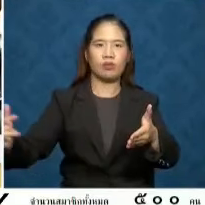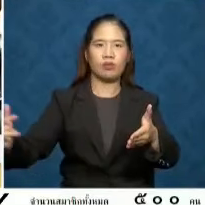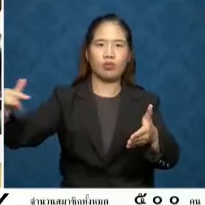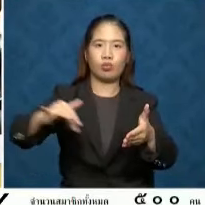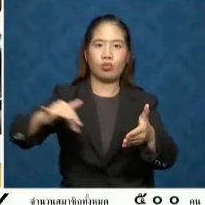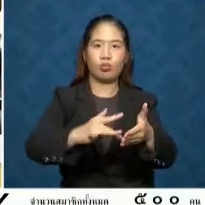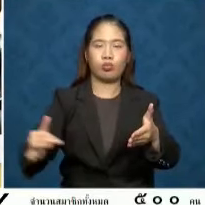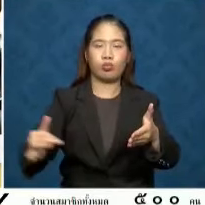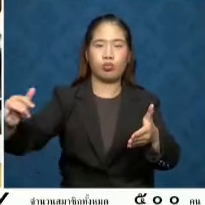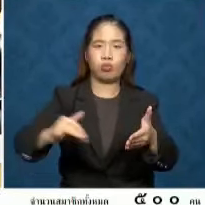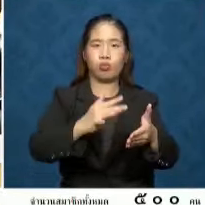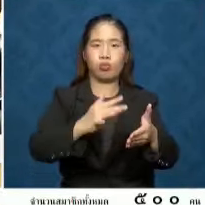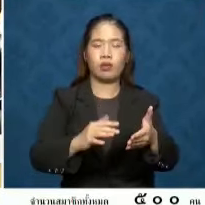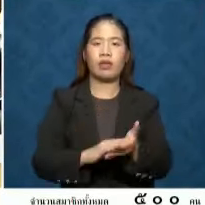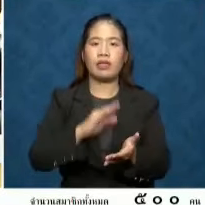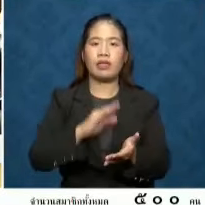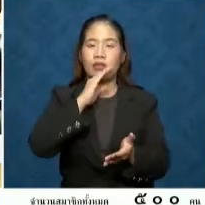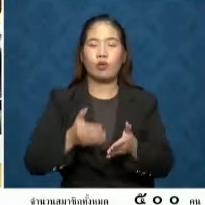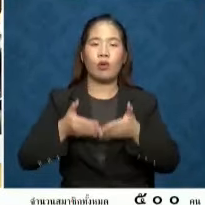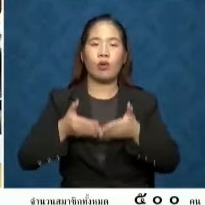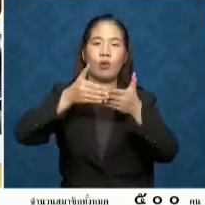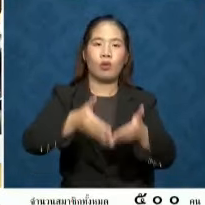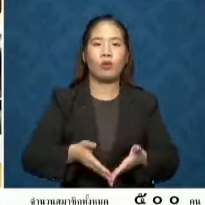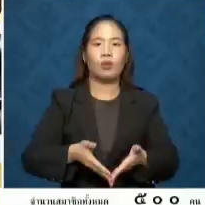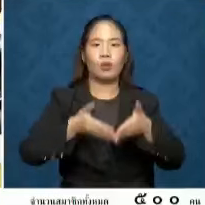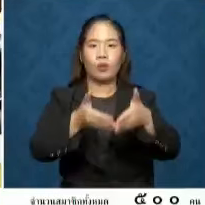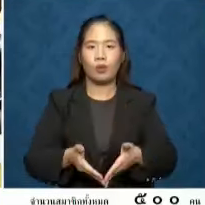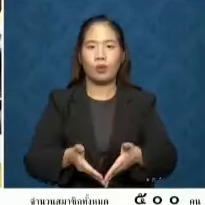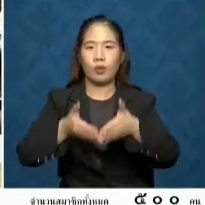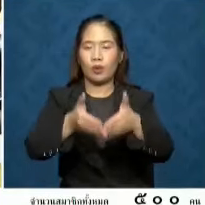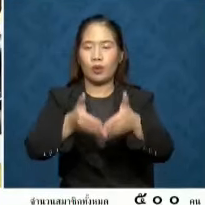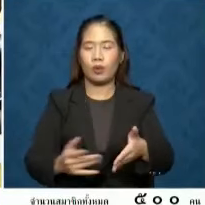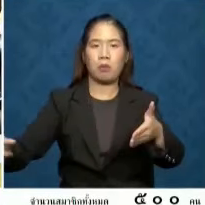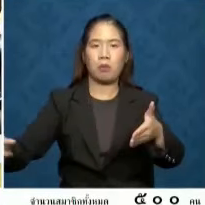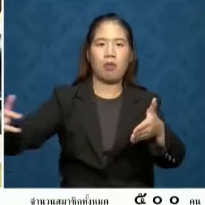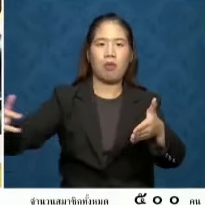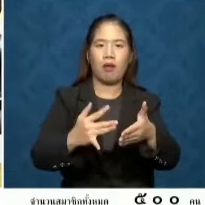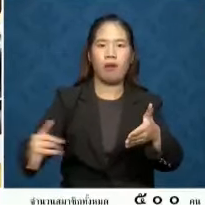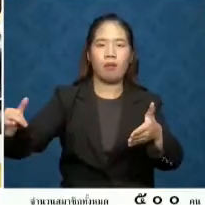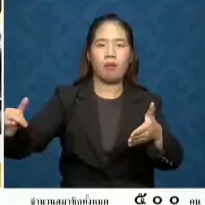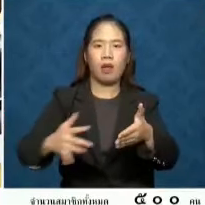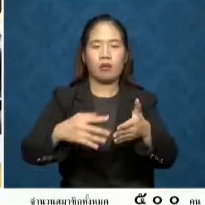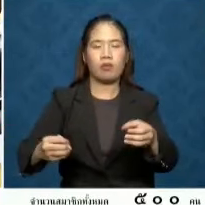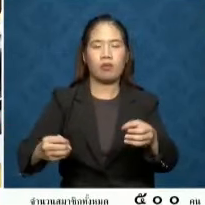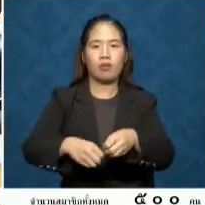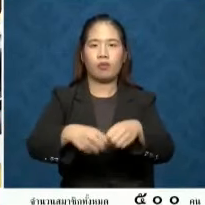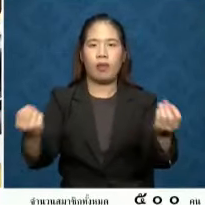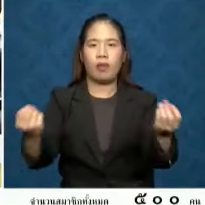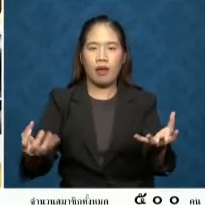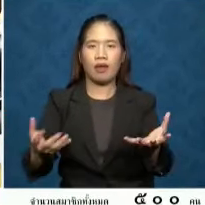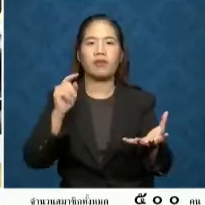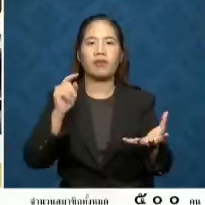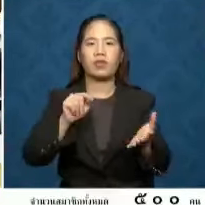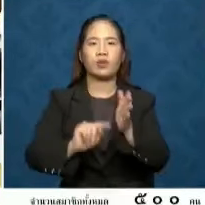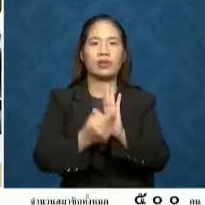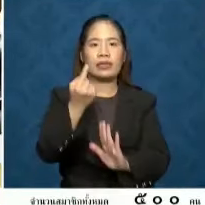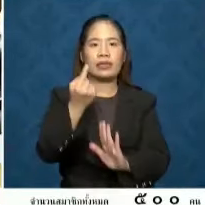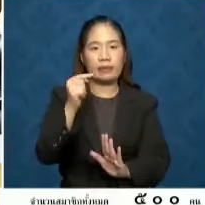COG มันยกตัวสูงขึ้นเรือโคลงมากขึ้นเวฟเบรกเกอร์ก็รับ กระแทกคลื่น ไม่ไหวเกิดความเสียหายหลุดออกมาและกลายเป็นจุดเริ่มต้นของหาย